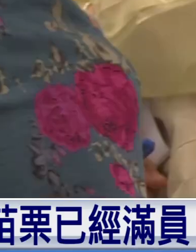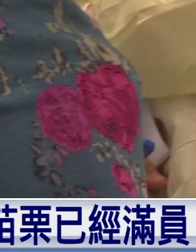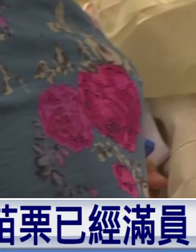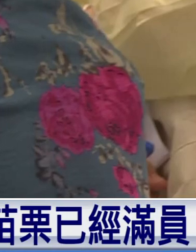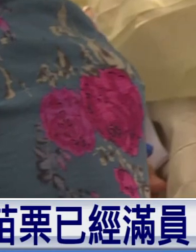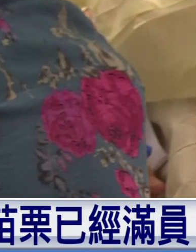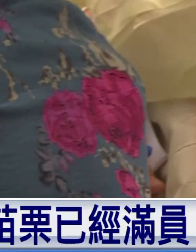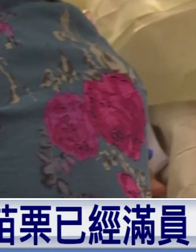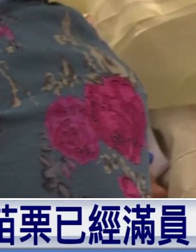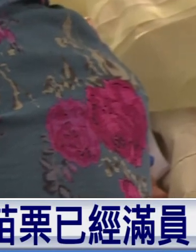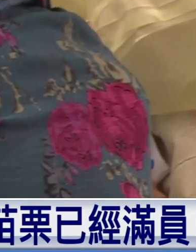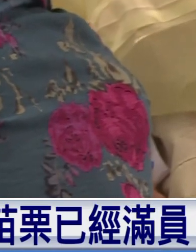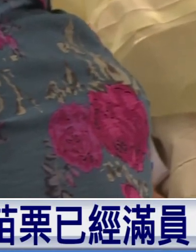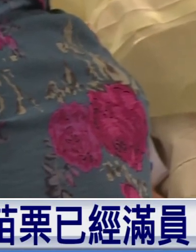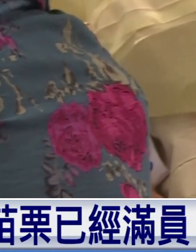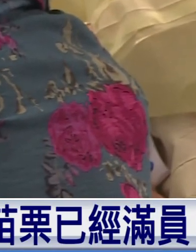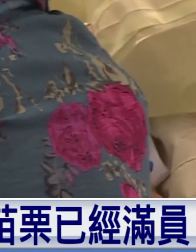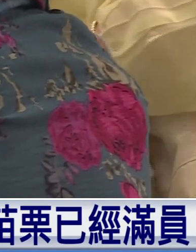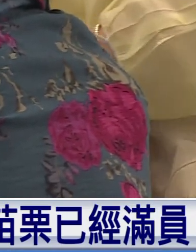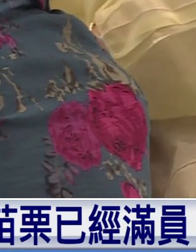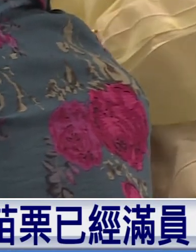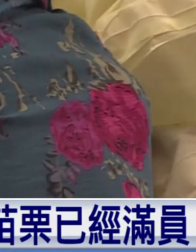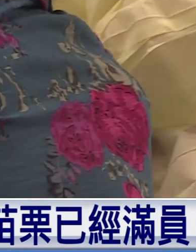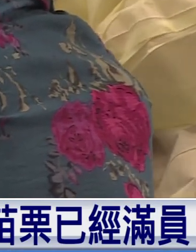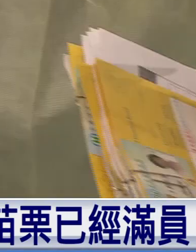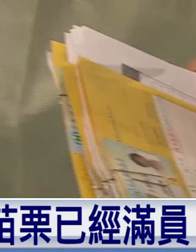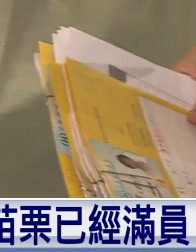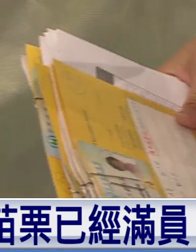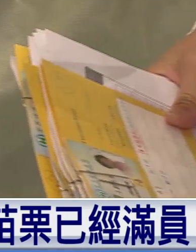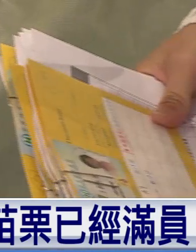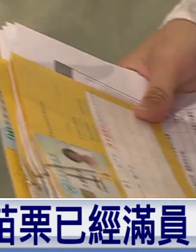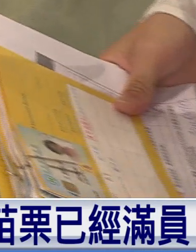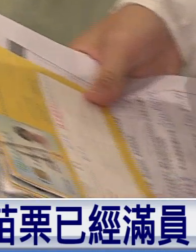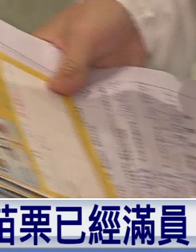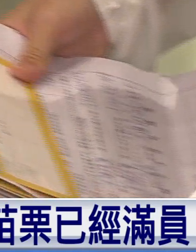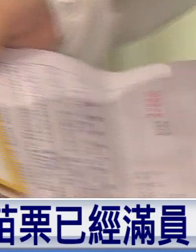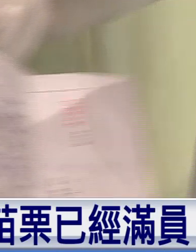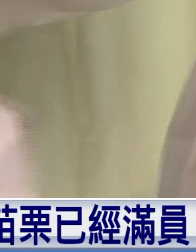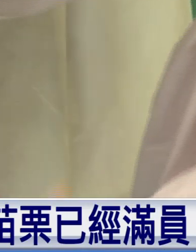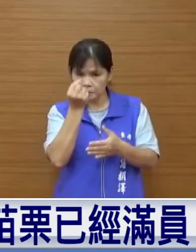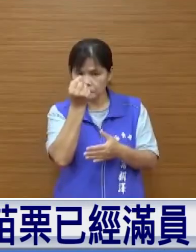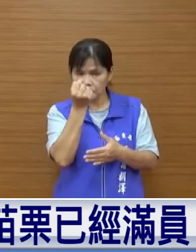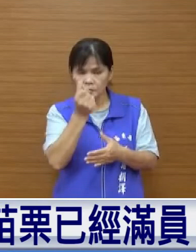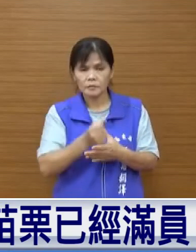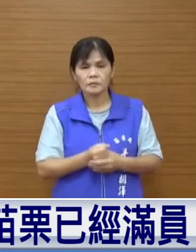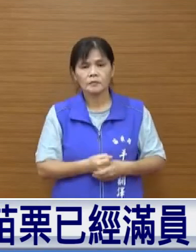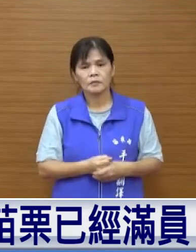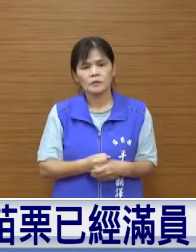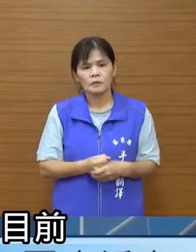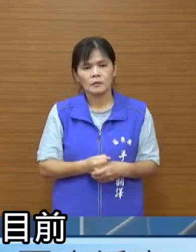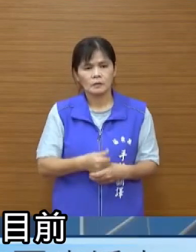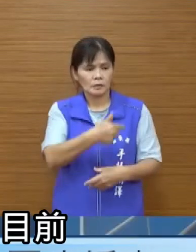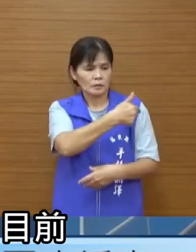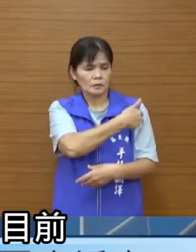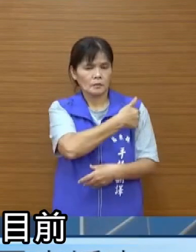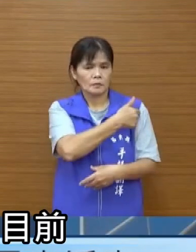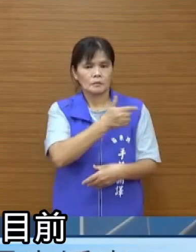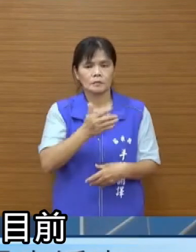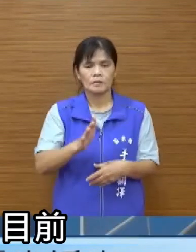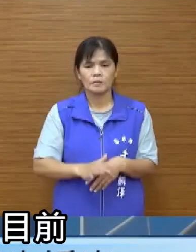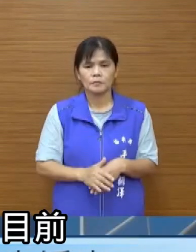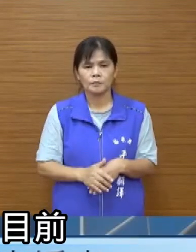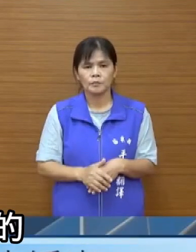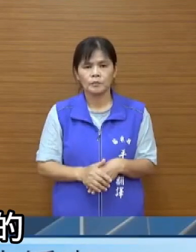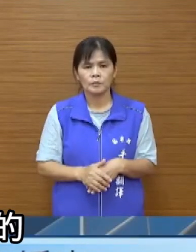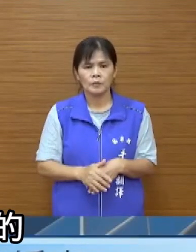民众来登记候补，也代表着县原本有开放注文，不过目前都已经让注文了了。 那就我们苗栗县来讲，我